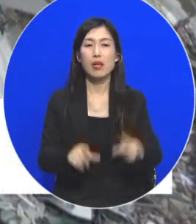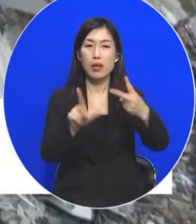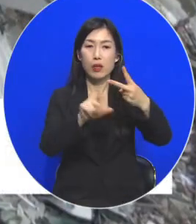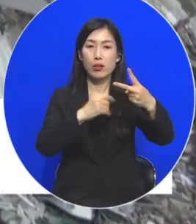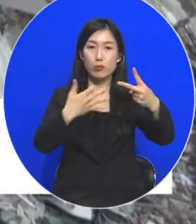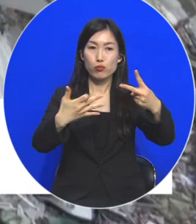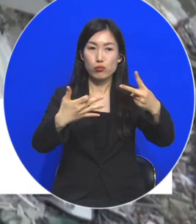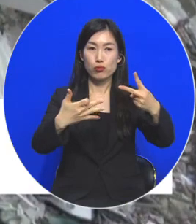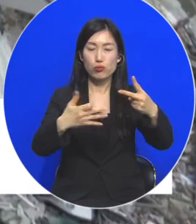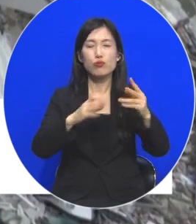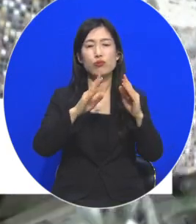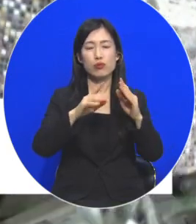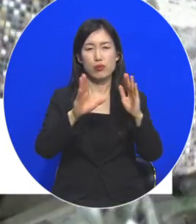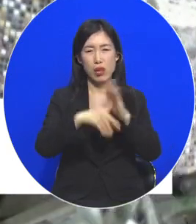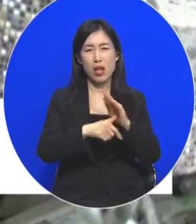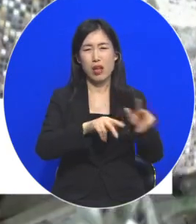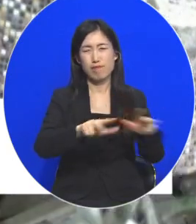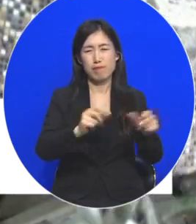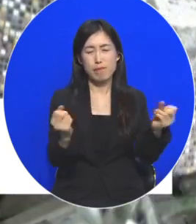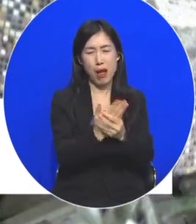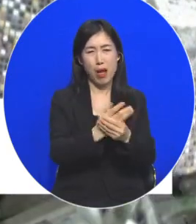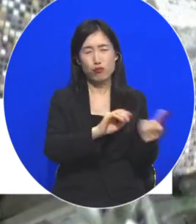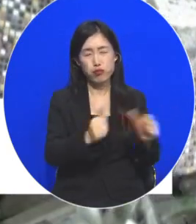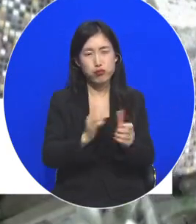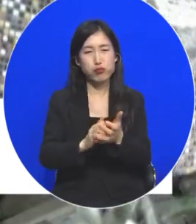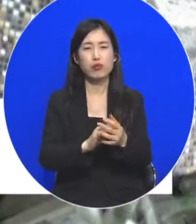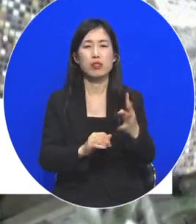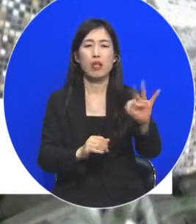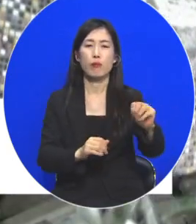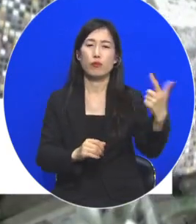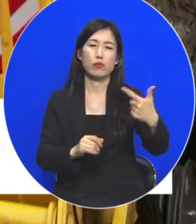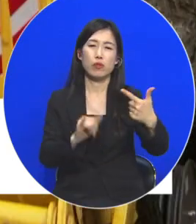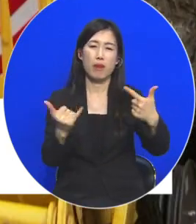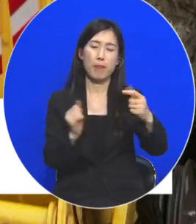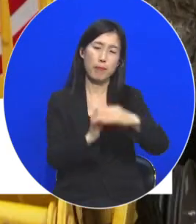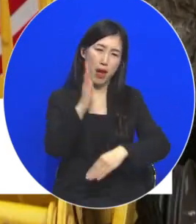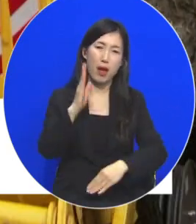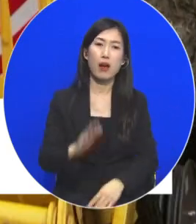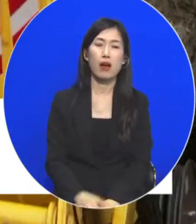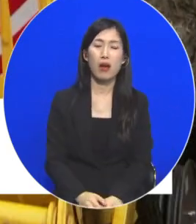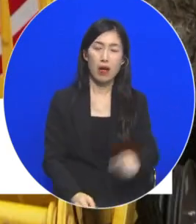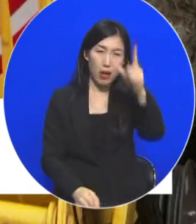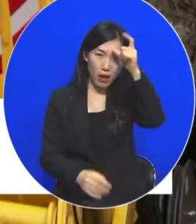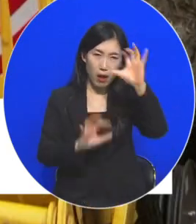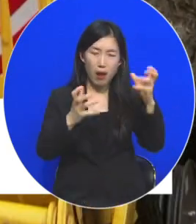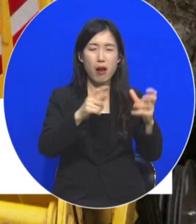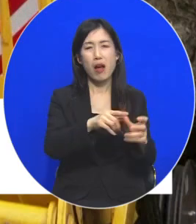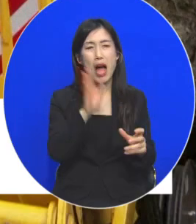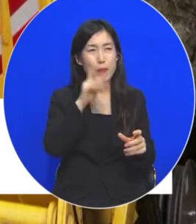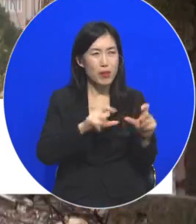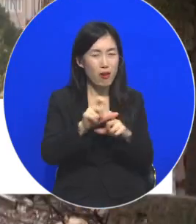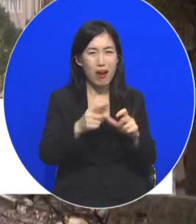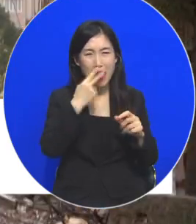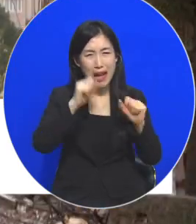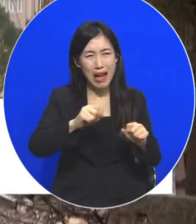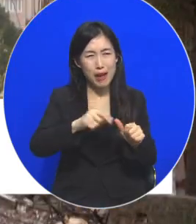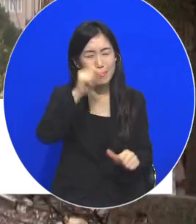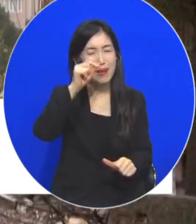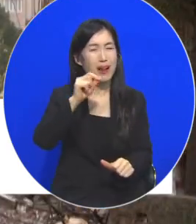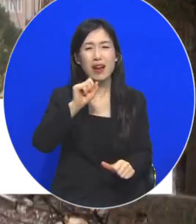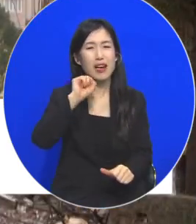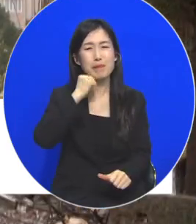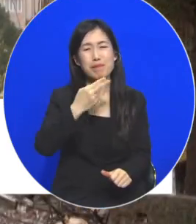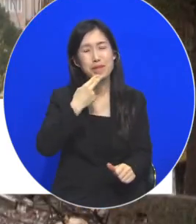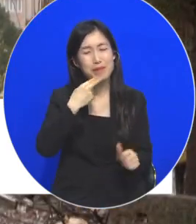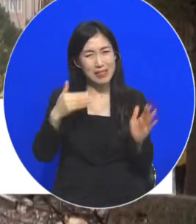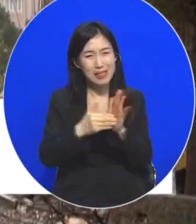튀르키예와 시리아에서 발생한 사망자 수는 4만 6천여 명을 넘겼습니다. 튀르키예 정부는 더 이상의 생존 가능성이 희박하다고 판단,